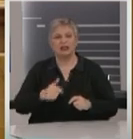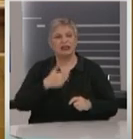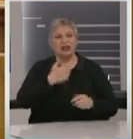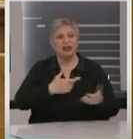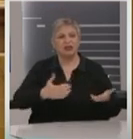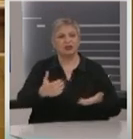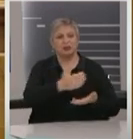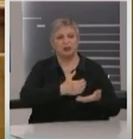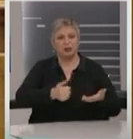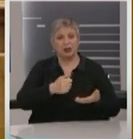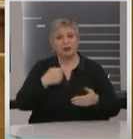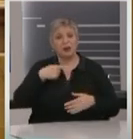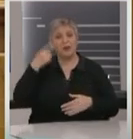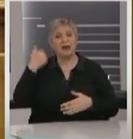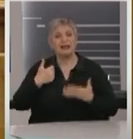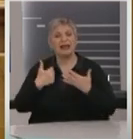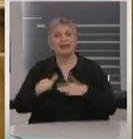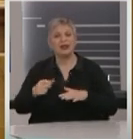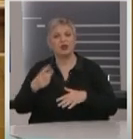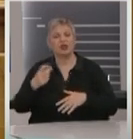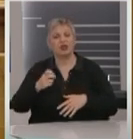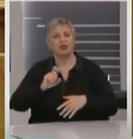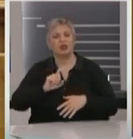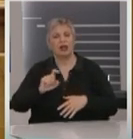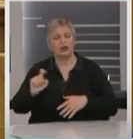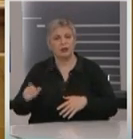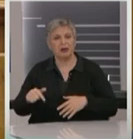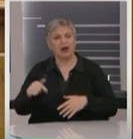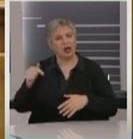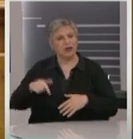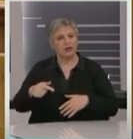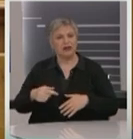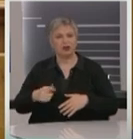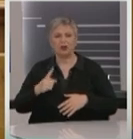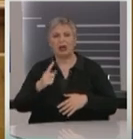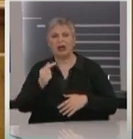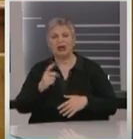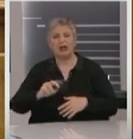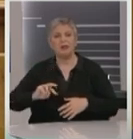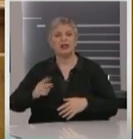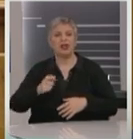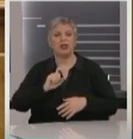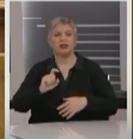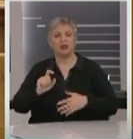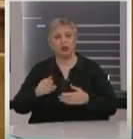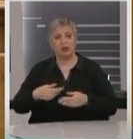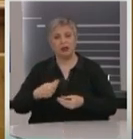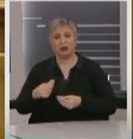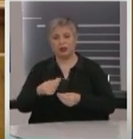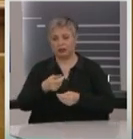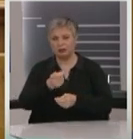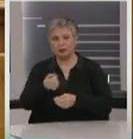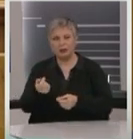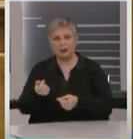μοιράσαμε πέρυσι 620 εκατομμύρια, φέτος κοντά στο 1,5 δις. Πιστεύετε λοιπόν ότι ο κόσμος δεν καταλαβαίνει ότι